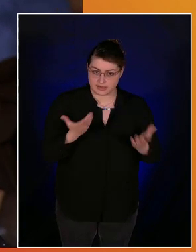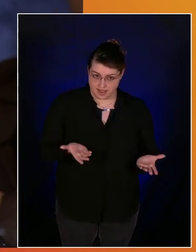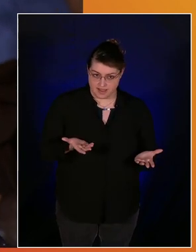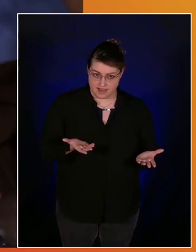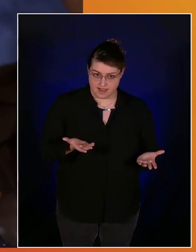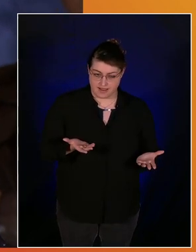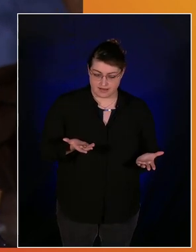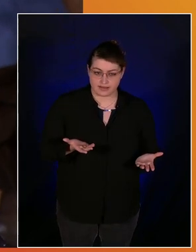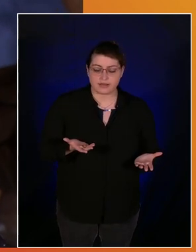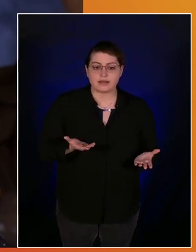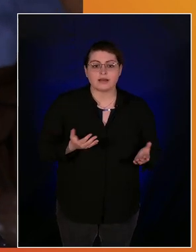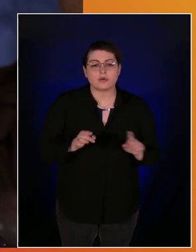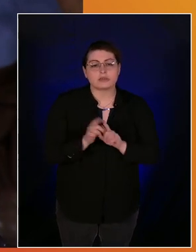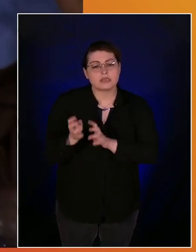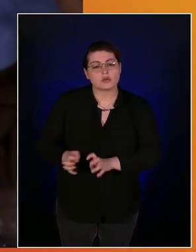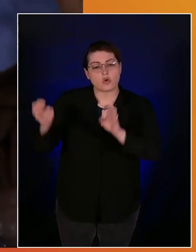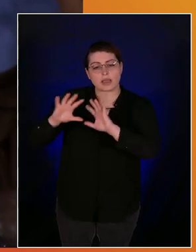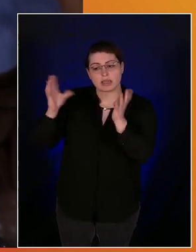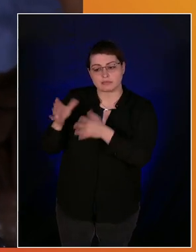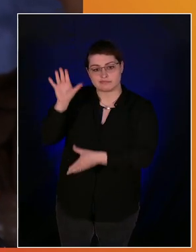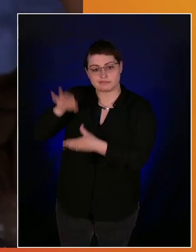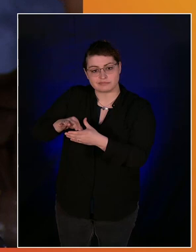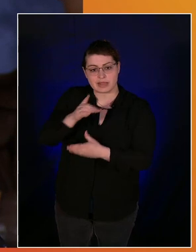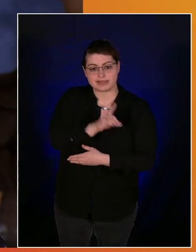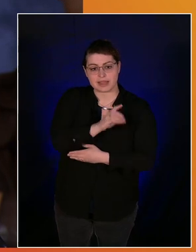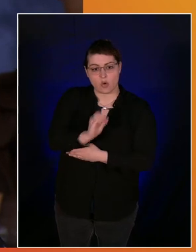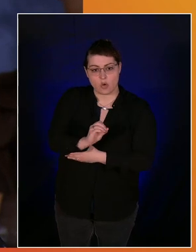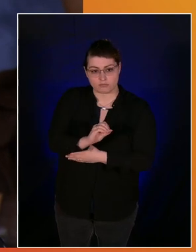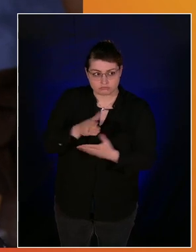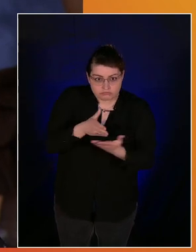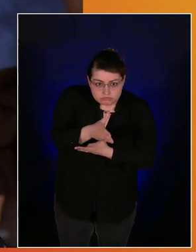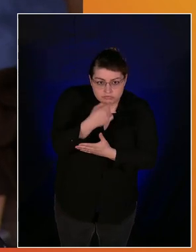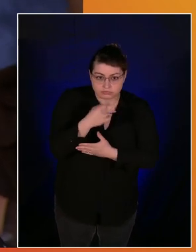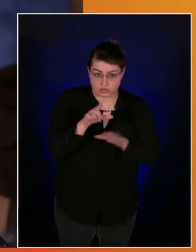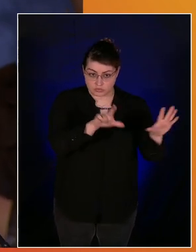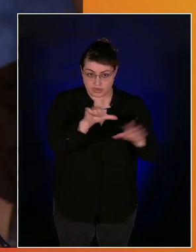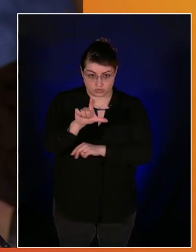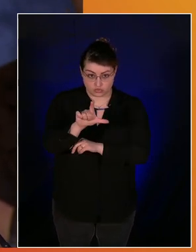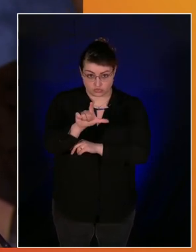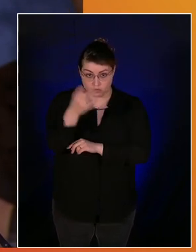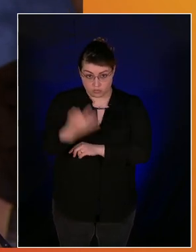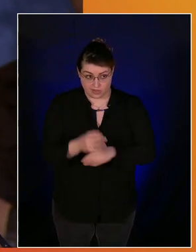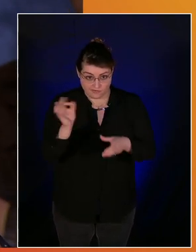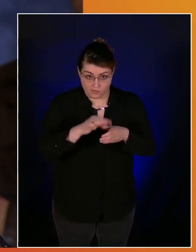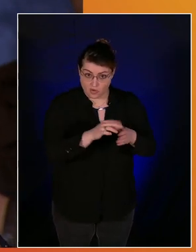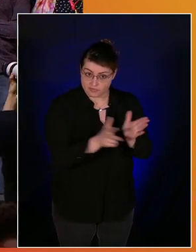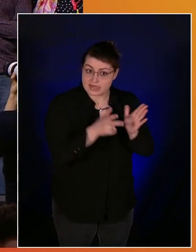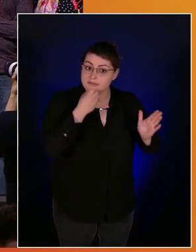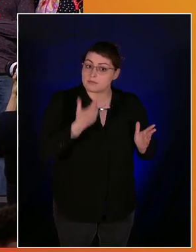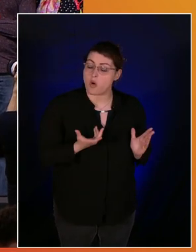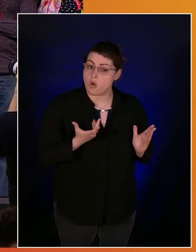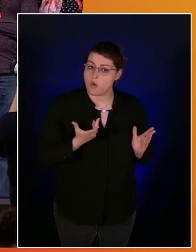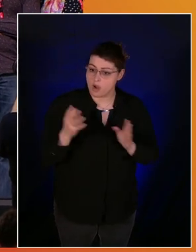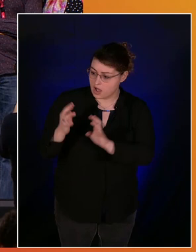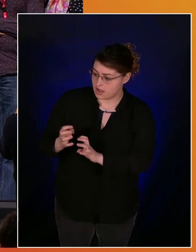congrès, il a permis d'adopter un document d'orientation ambitieux, voté à 72%. Notre congrès, il a